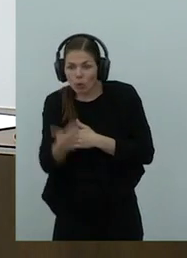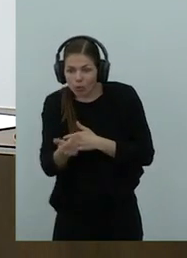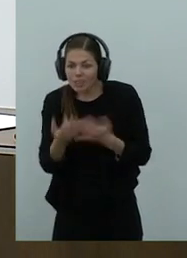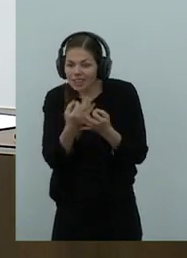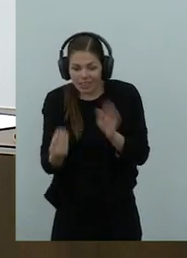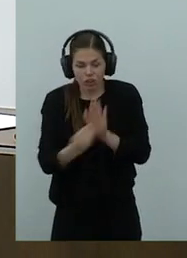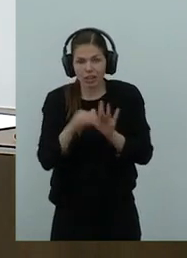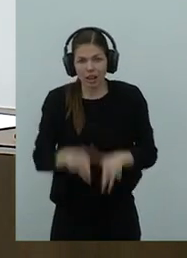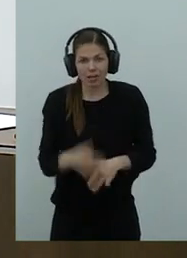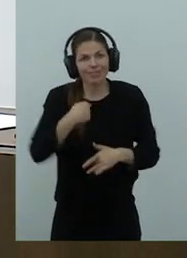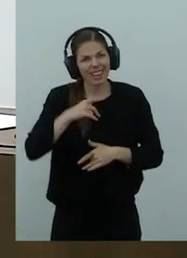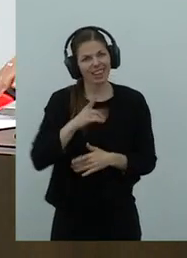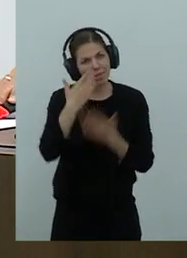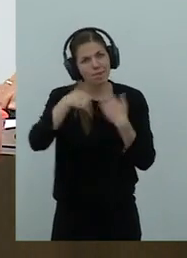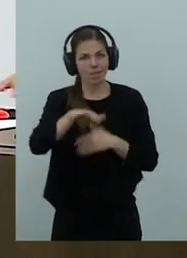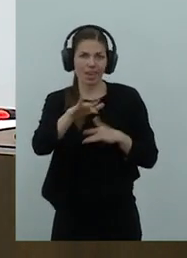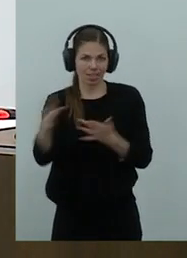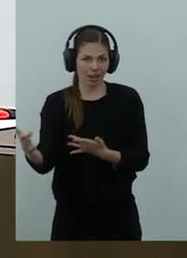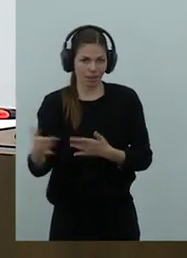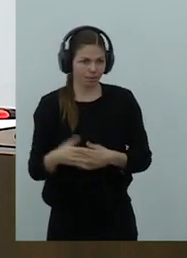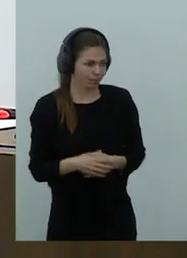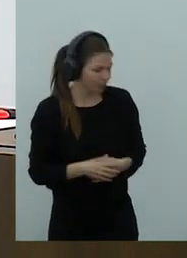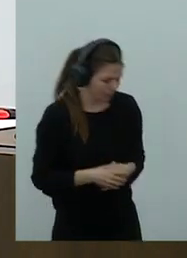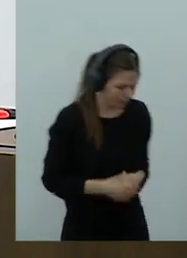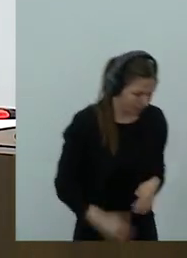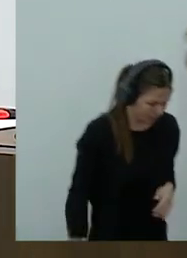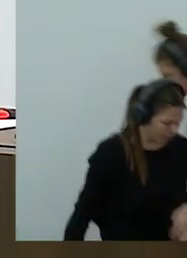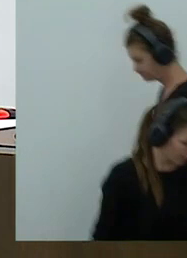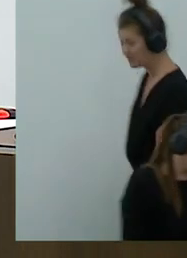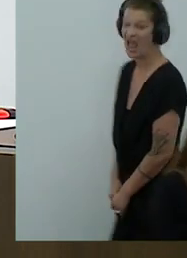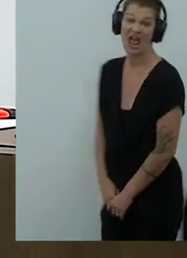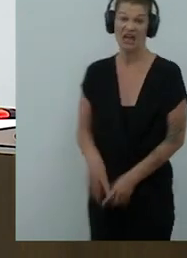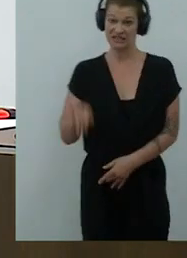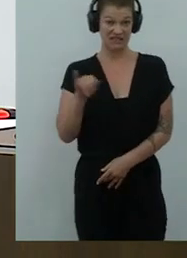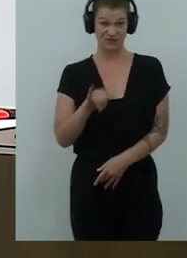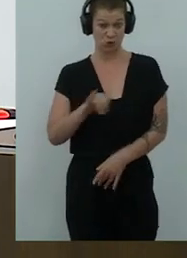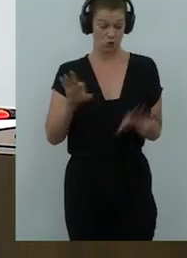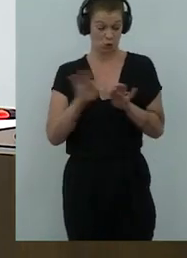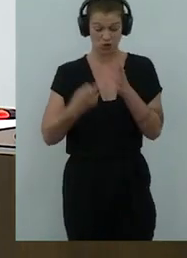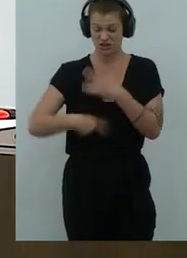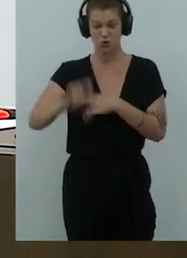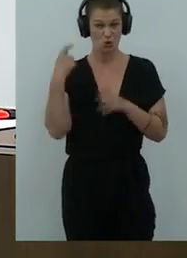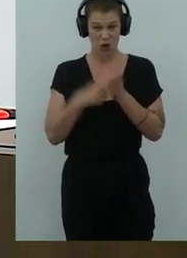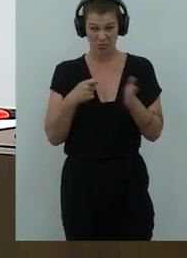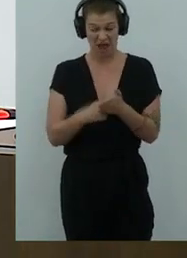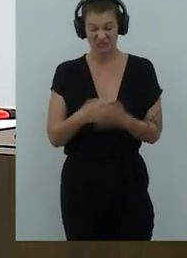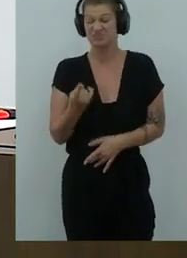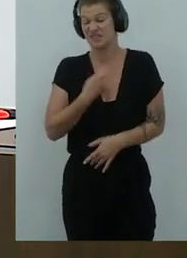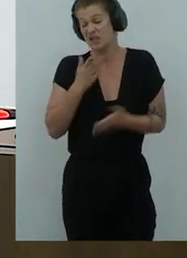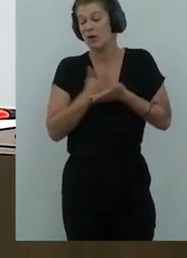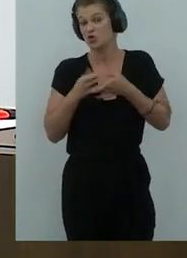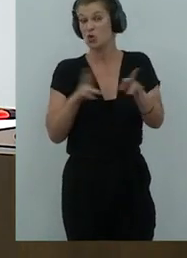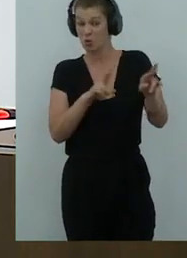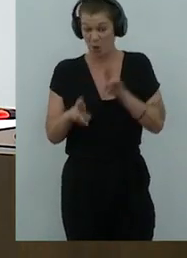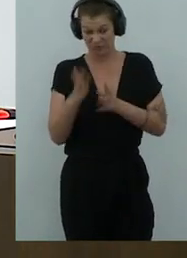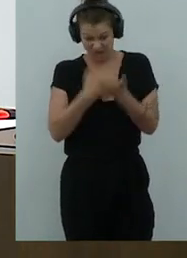erwartet. Die Inflation bzw. die unerträglichen Preise in unserem Land, ich hätte vermutet, dass da mehr kommen wird. Aber was